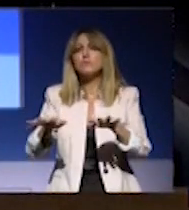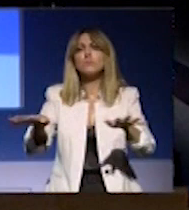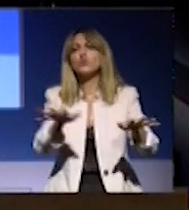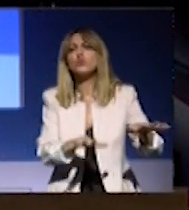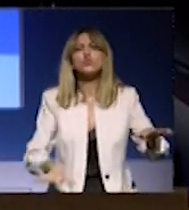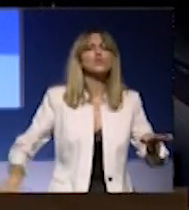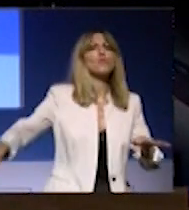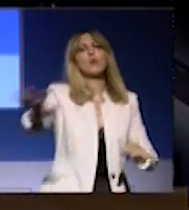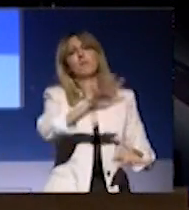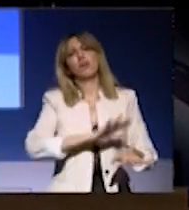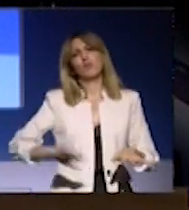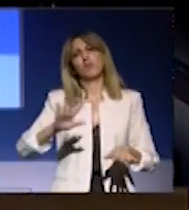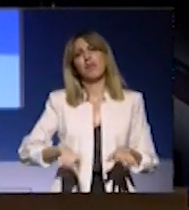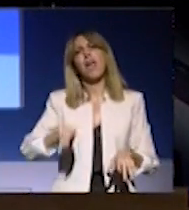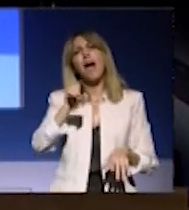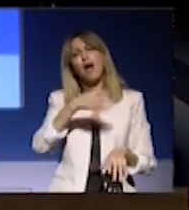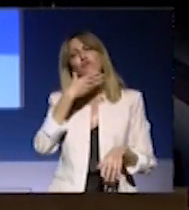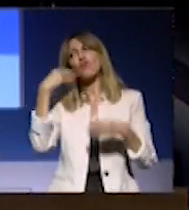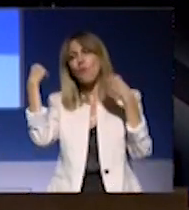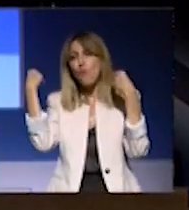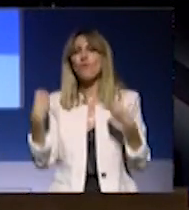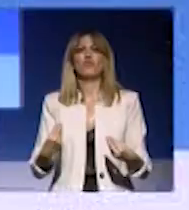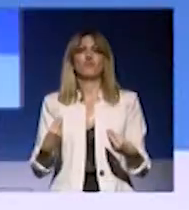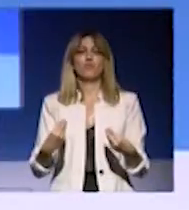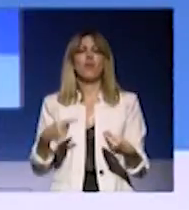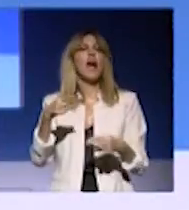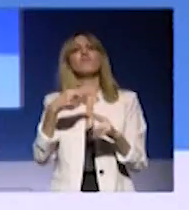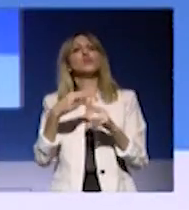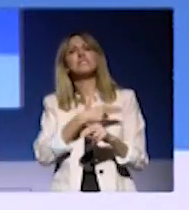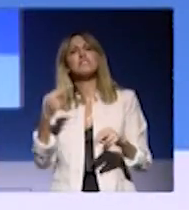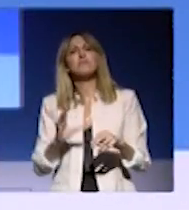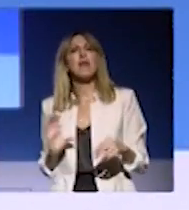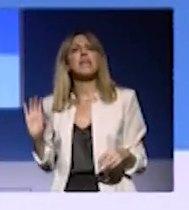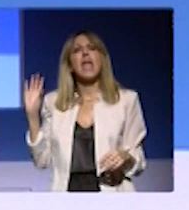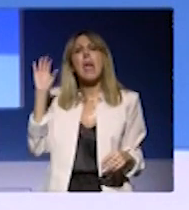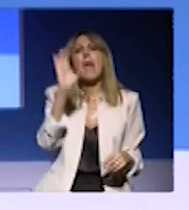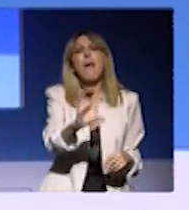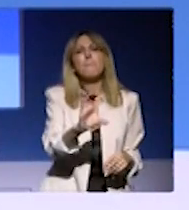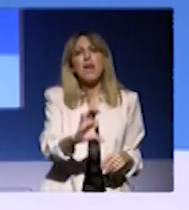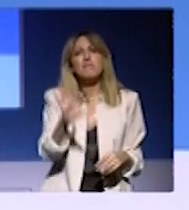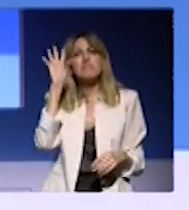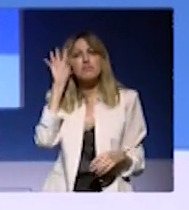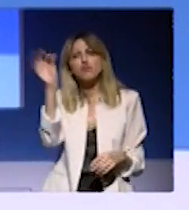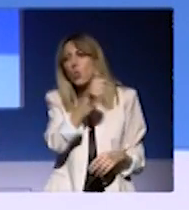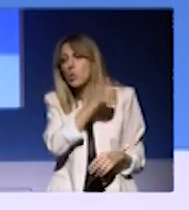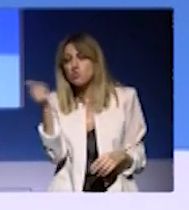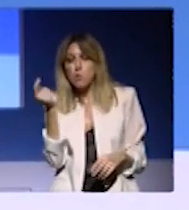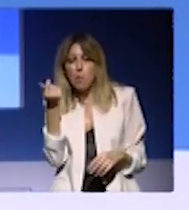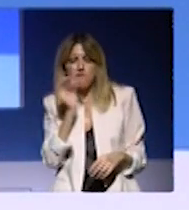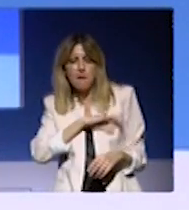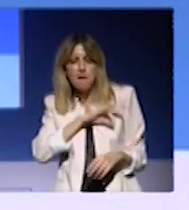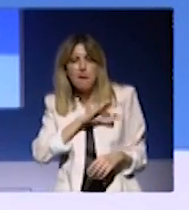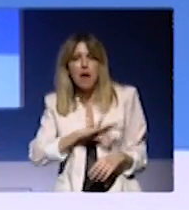η μεγάλη μαγεία μιας μεγάλης επένδυσης, η οποία δεν στέκεται μόνο στο πώς θα αναδείξει τον